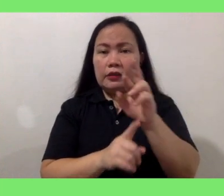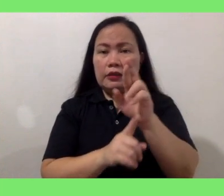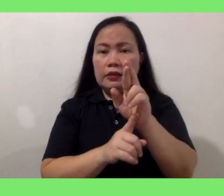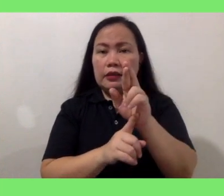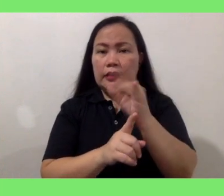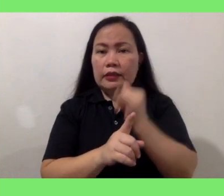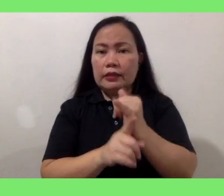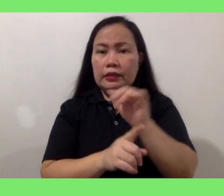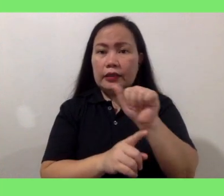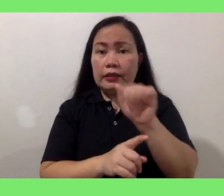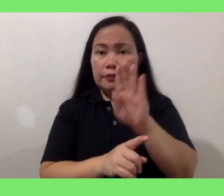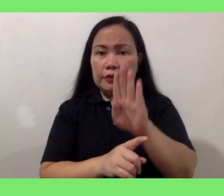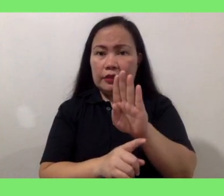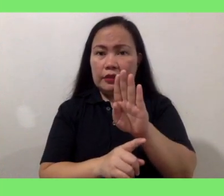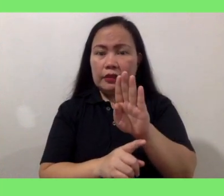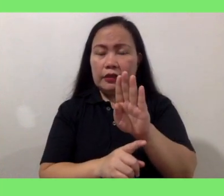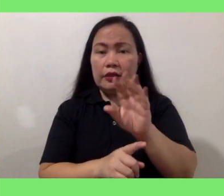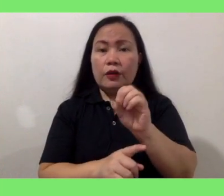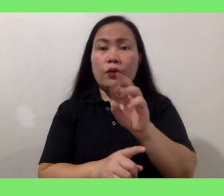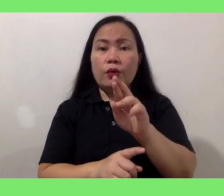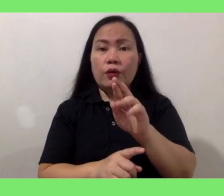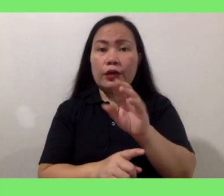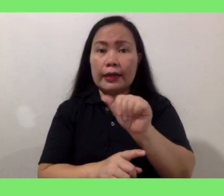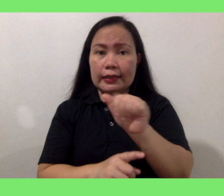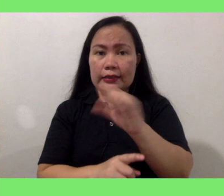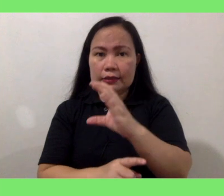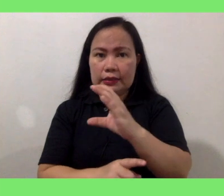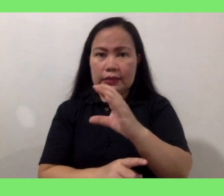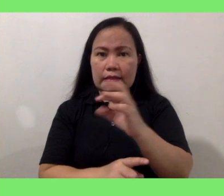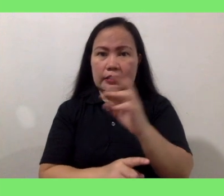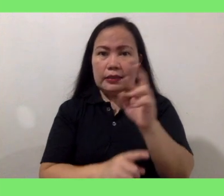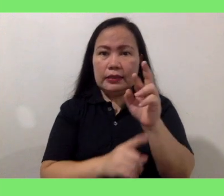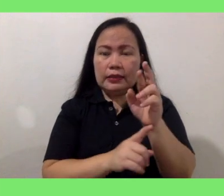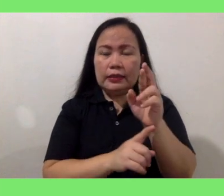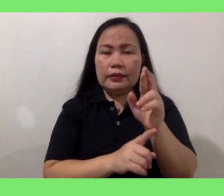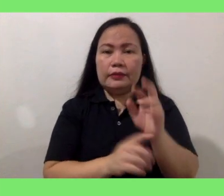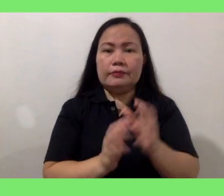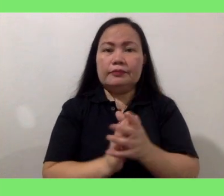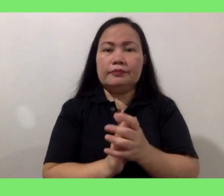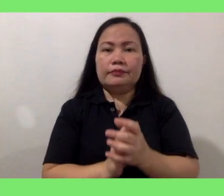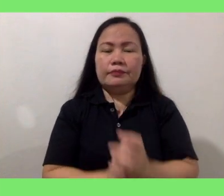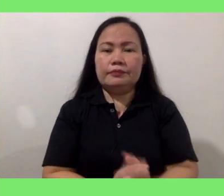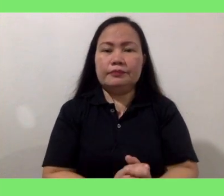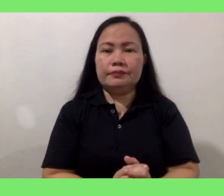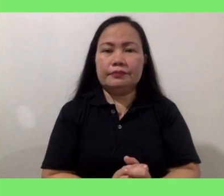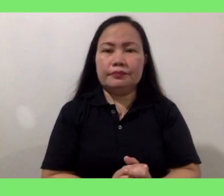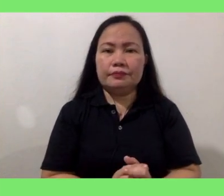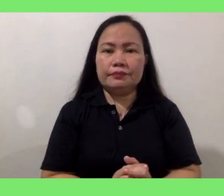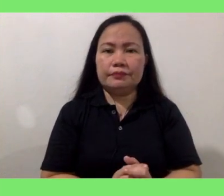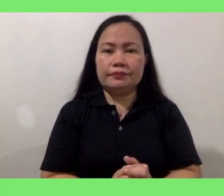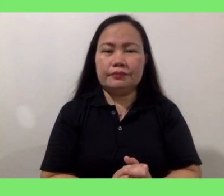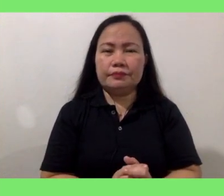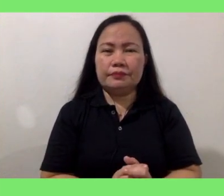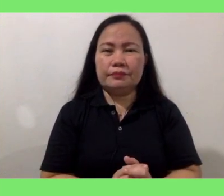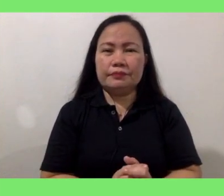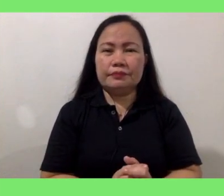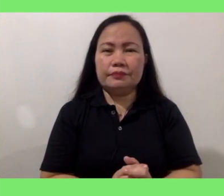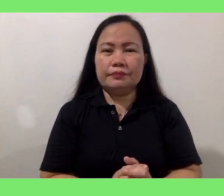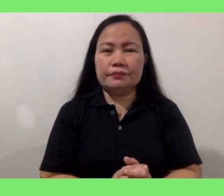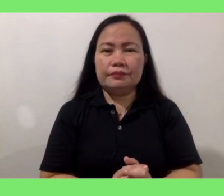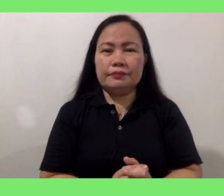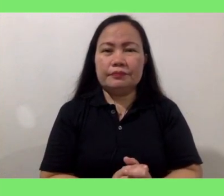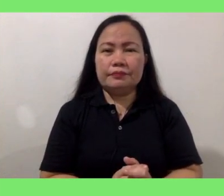ray AB, or AC. Diba, isa lang po ito, yung AB at